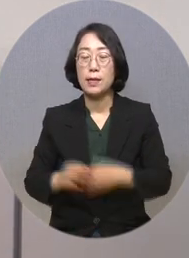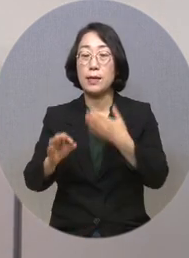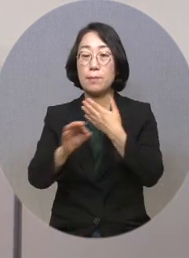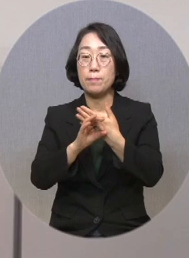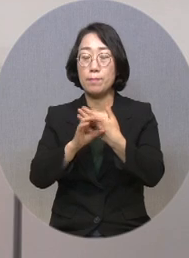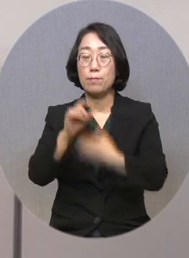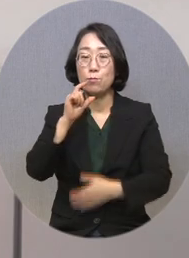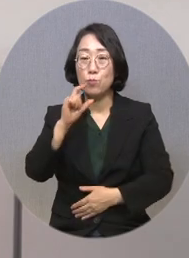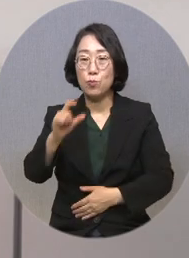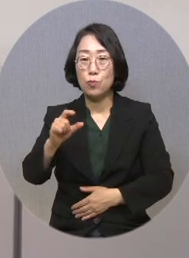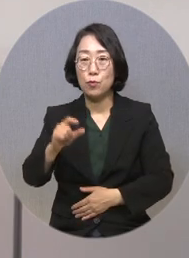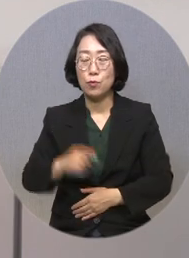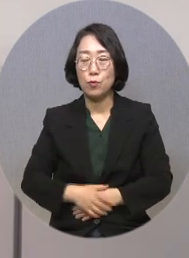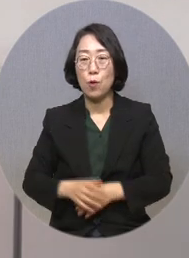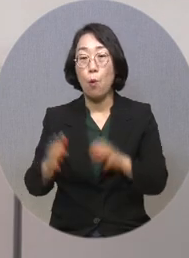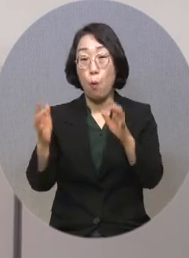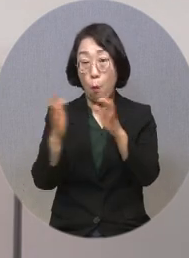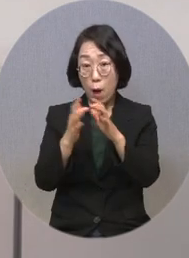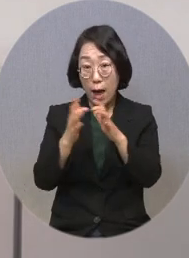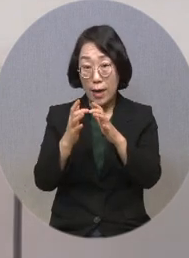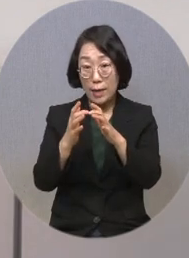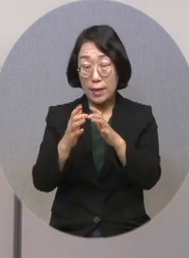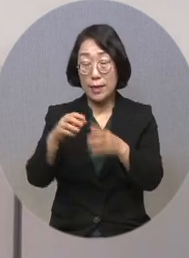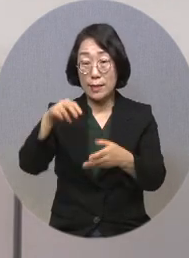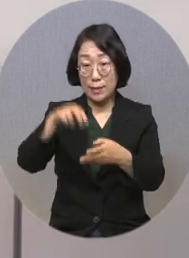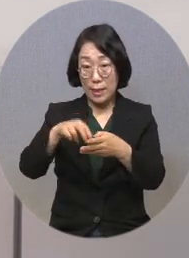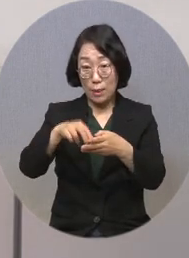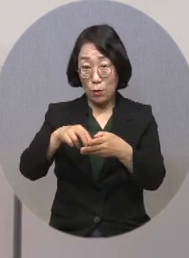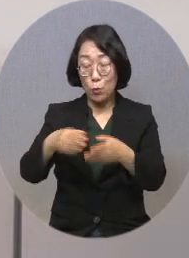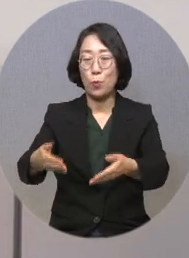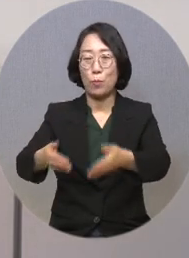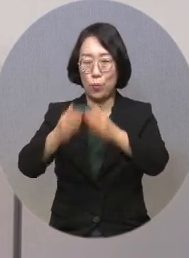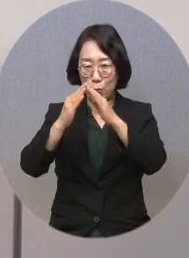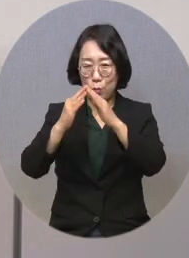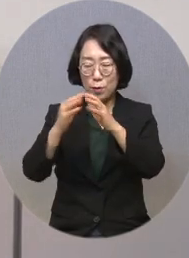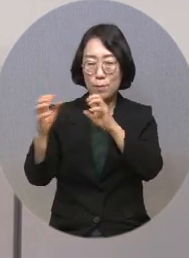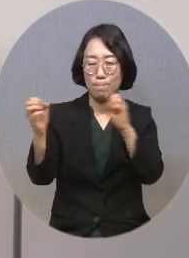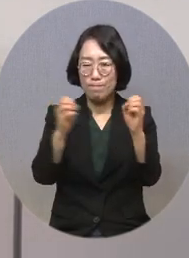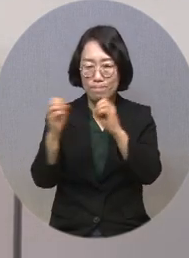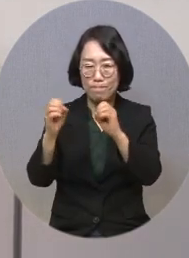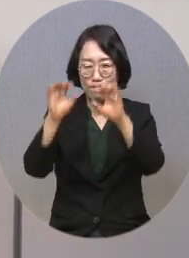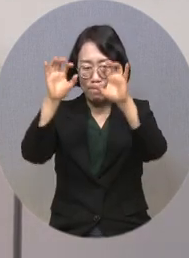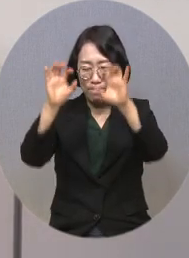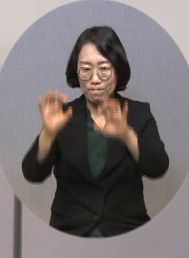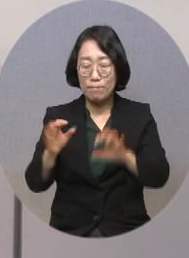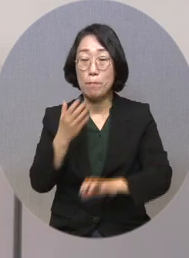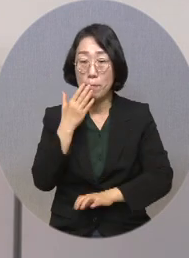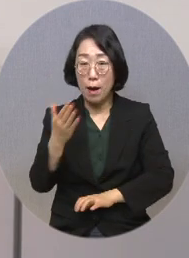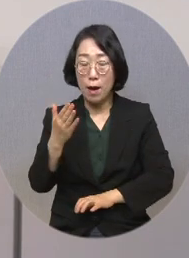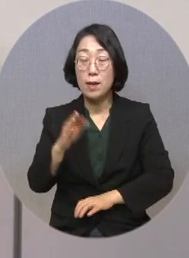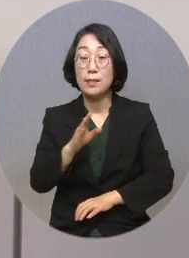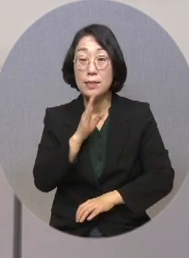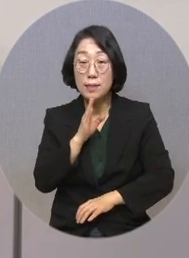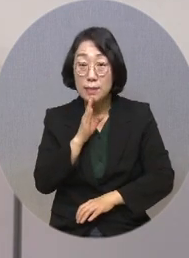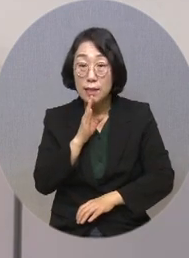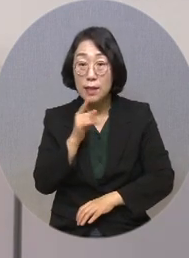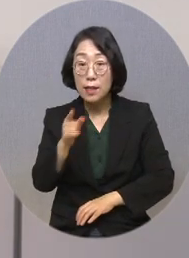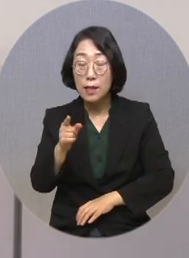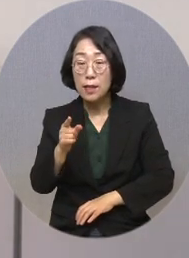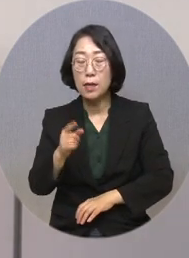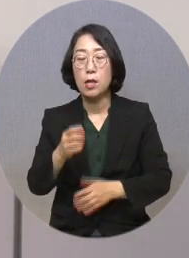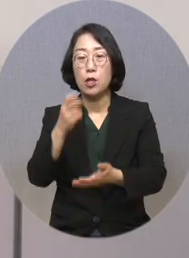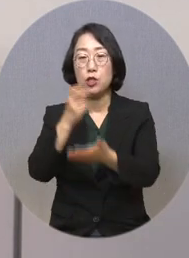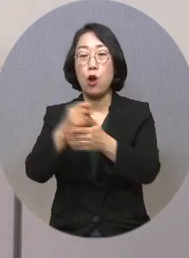온라인 정책 도우미 센터도 구축할 계획입니다. 센터를 통해서 실제